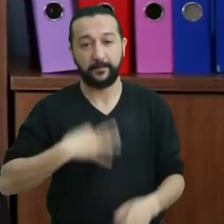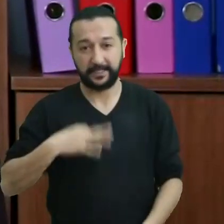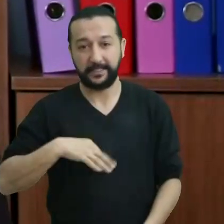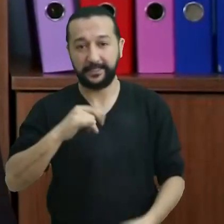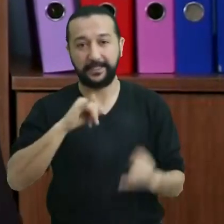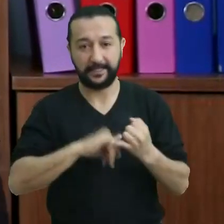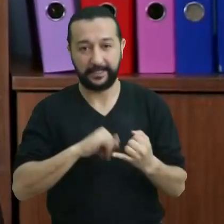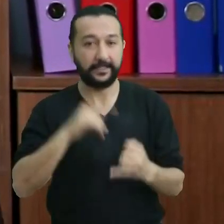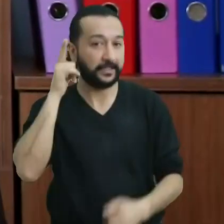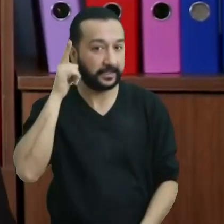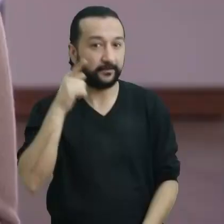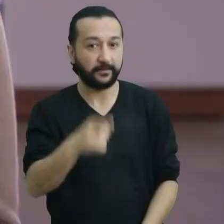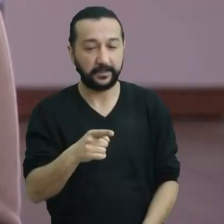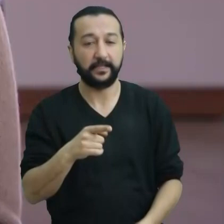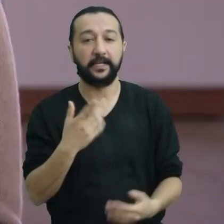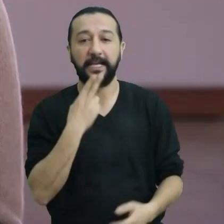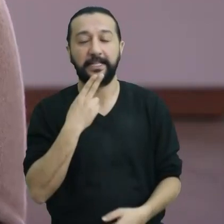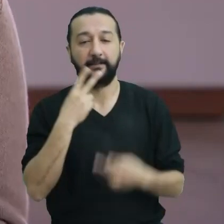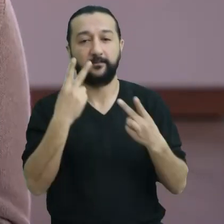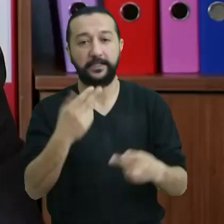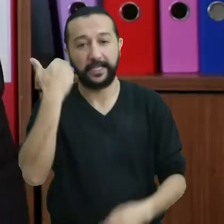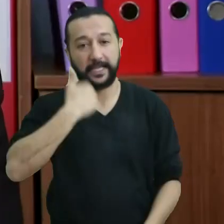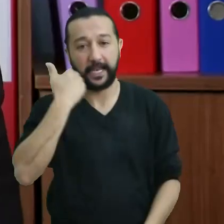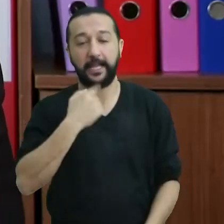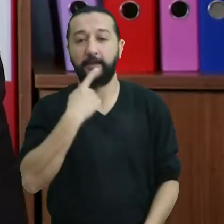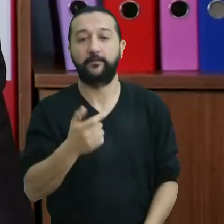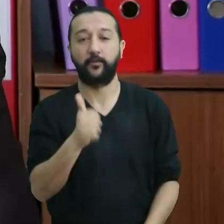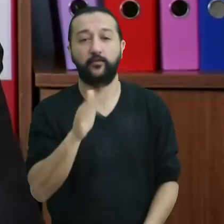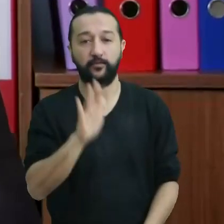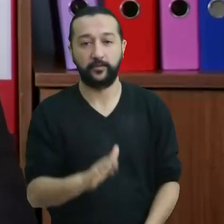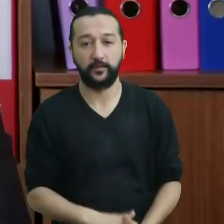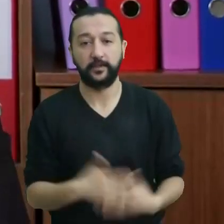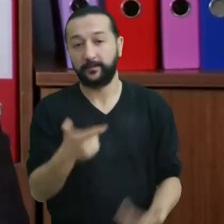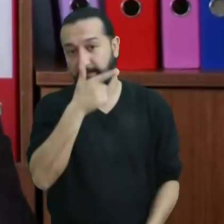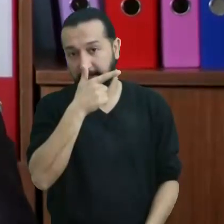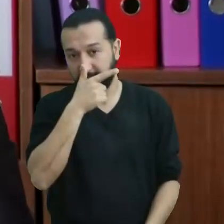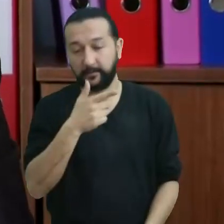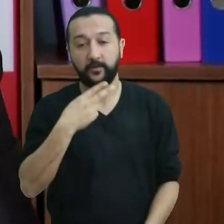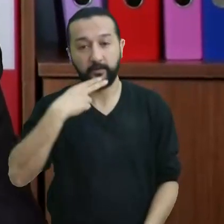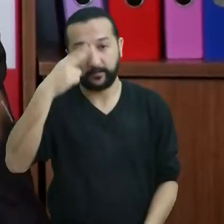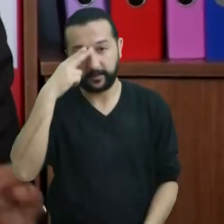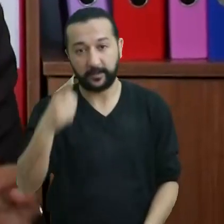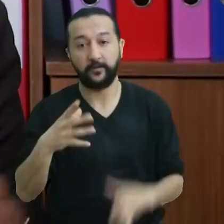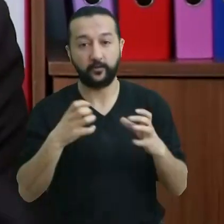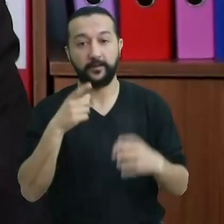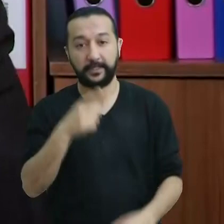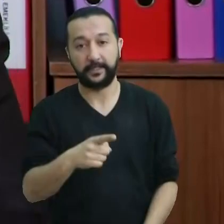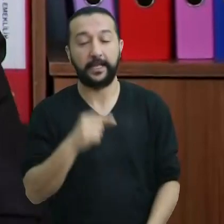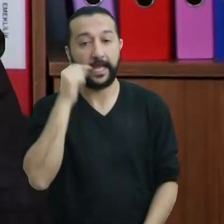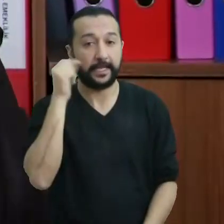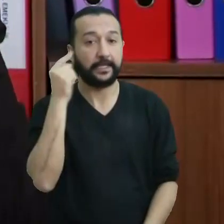Pazartesi, salı, çarşamba kadınların yalan söyleme günüymüş. Perşembe, cuma, cumartesi